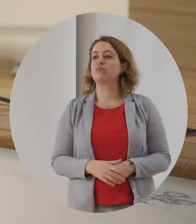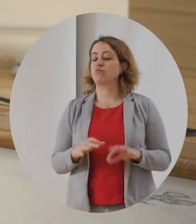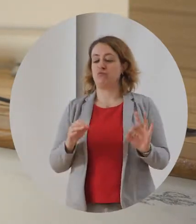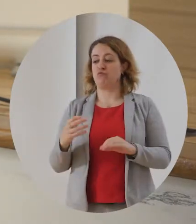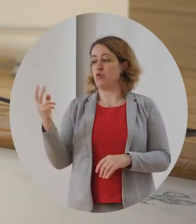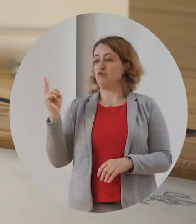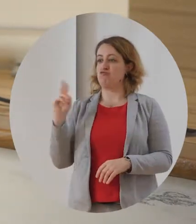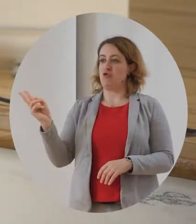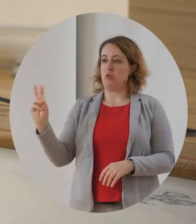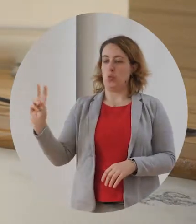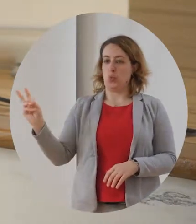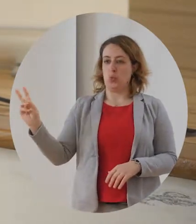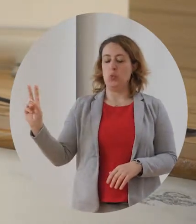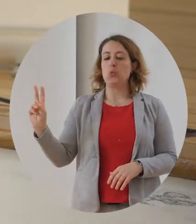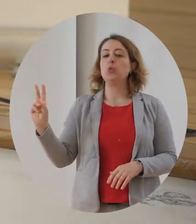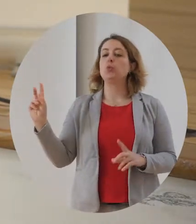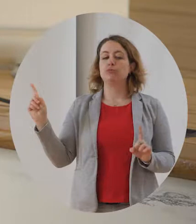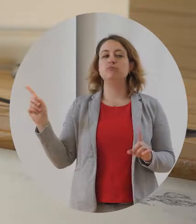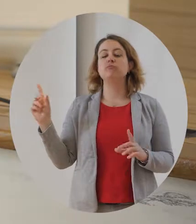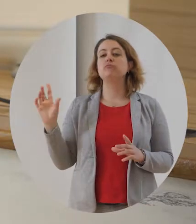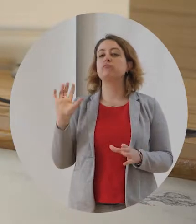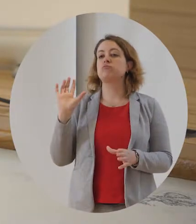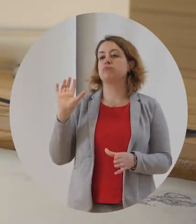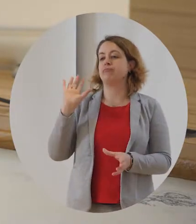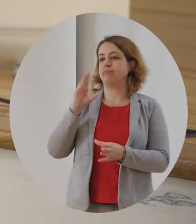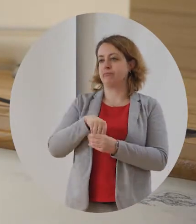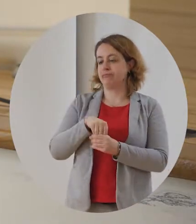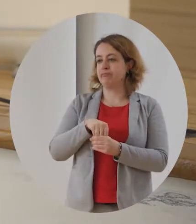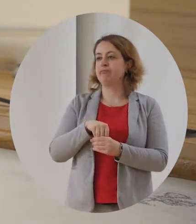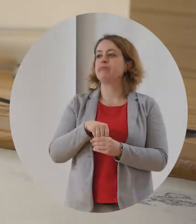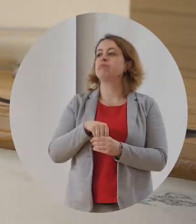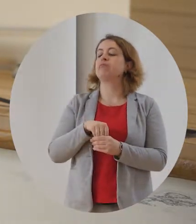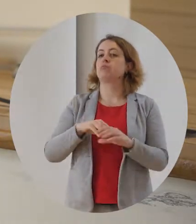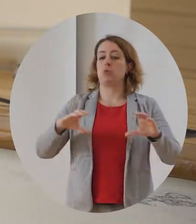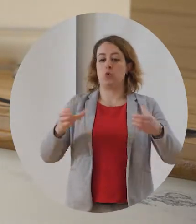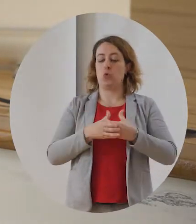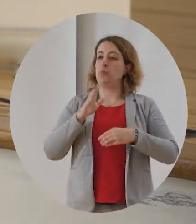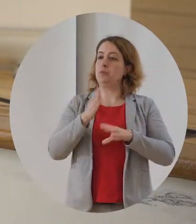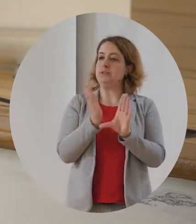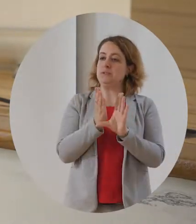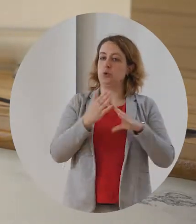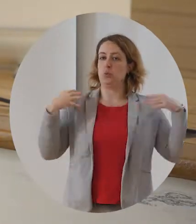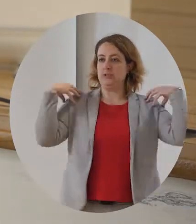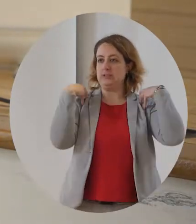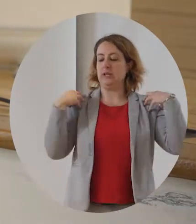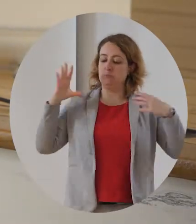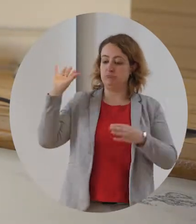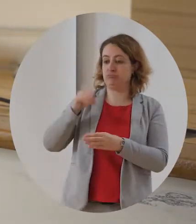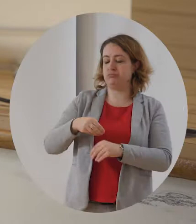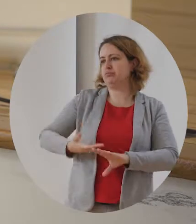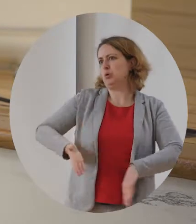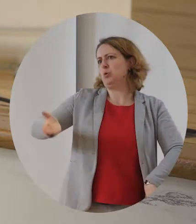Toutes les deux font partie du groupe de psychomotriciennes depuis fort